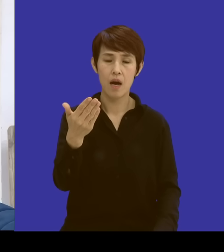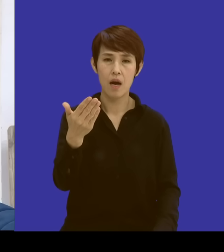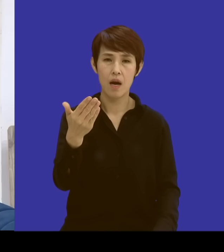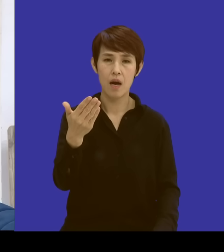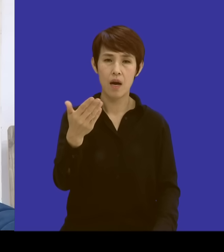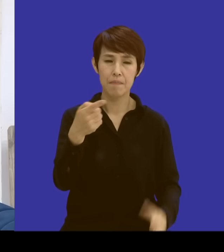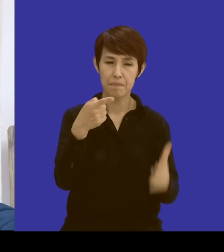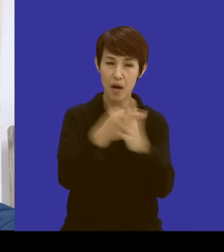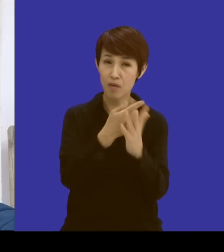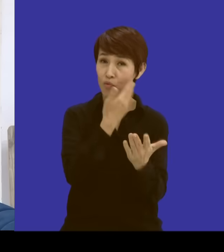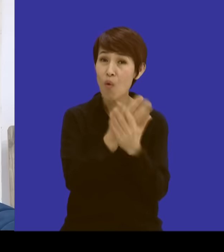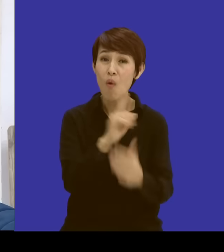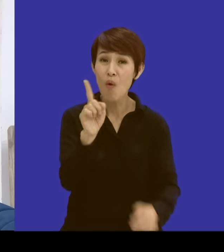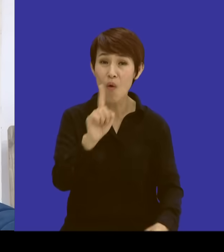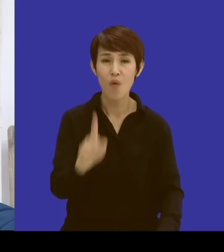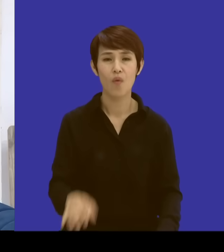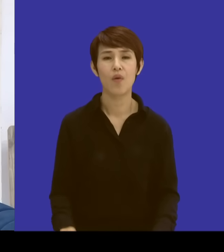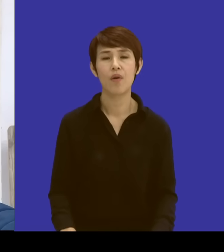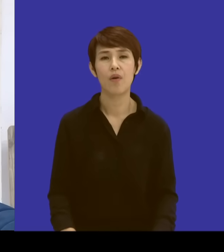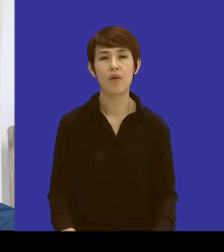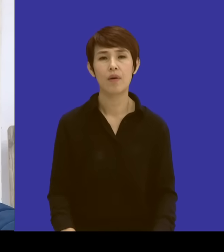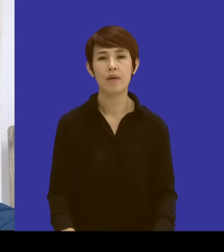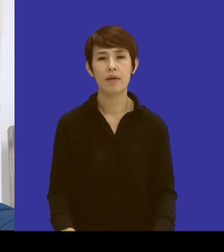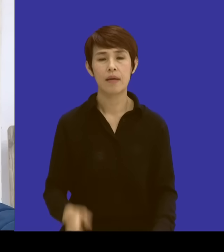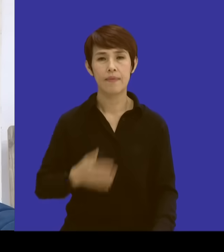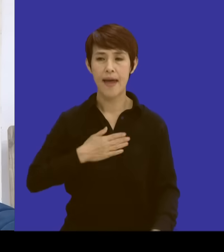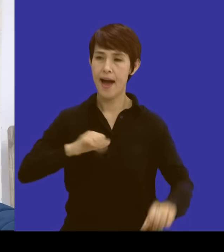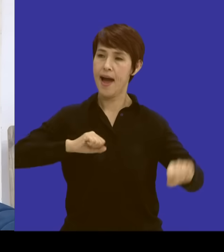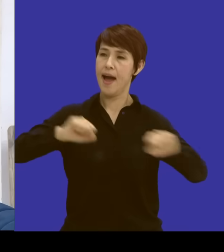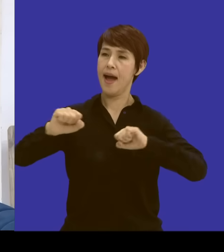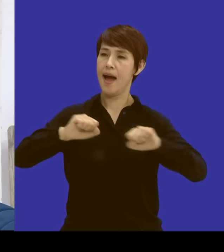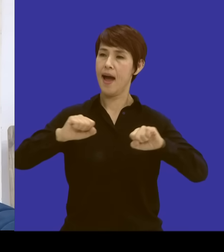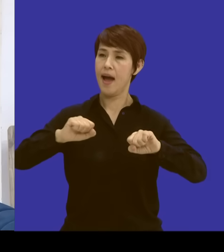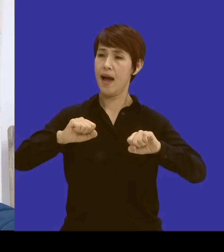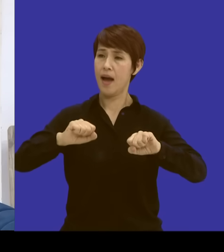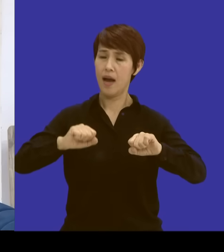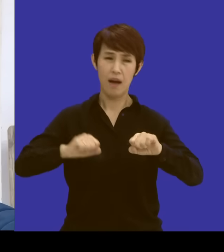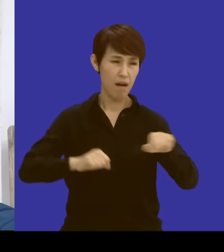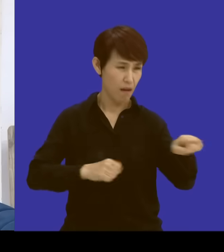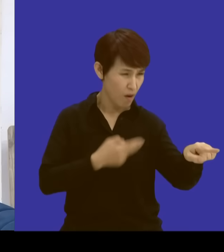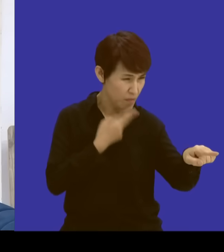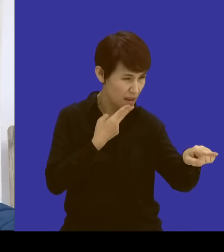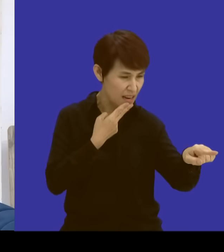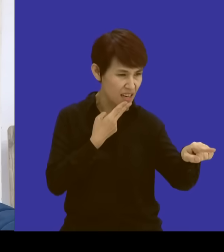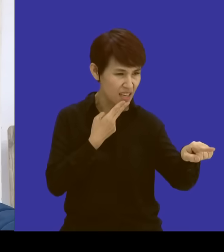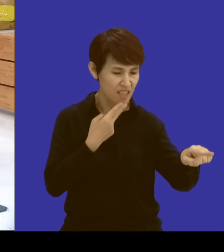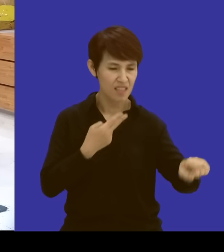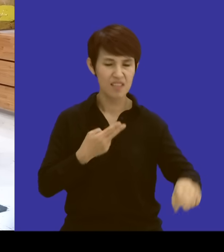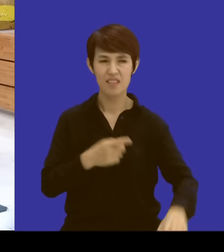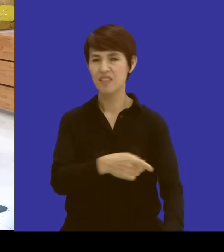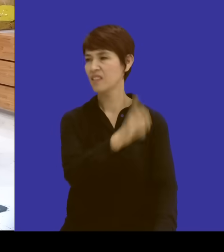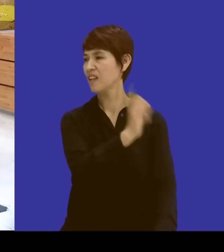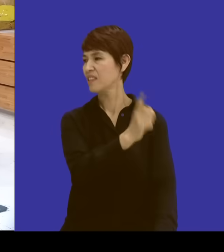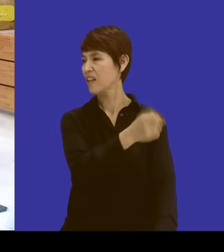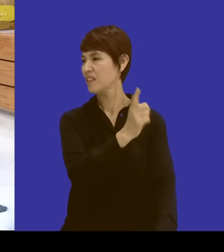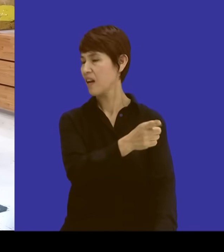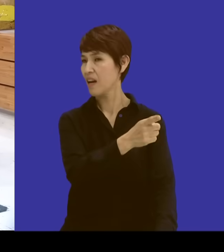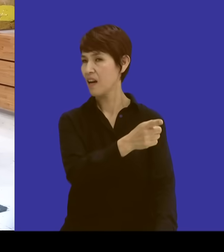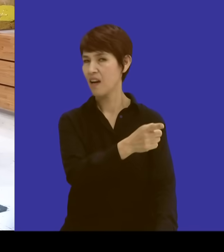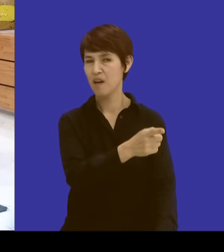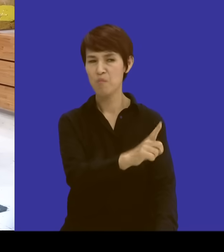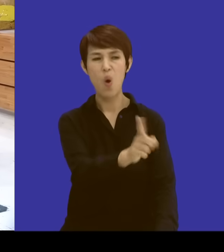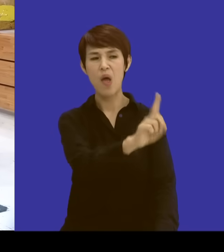중요한 지표는 내가 하는 것들을 누군가 하지 않을 때 내가 우월감을 느끼고